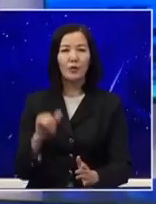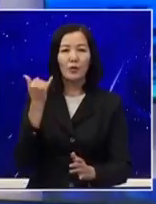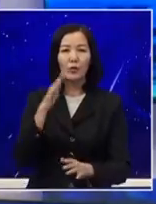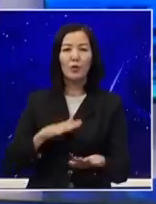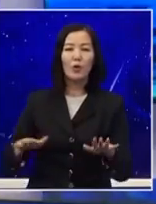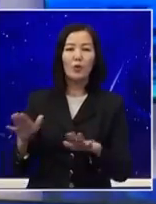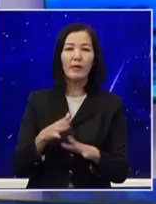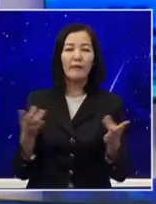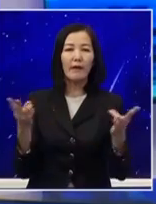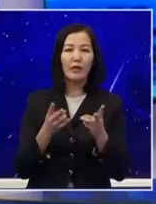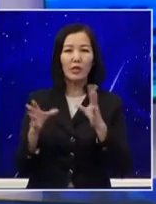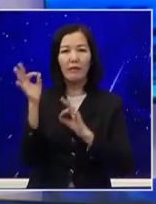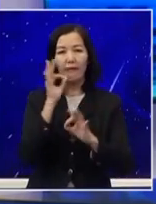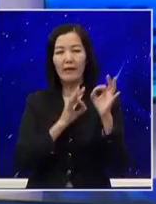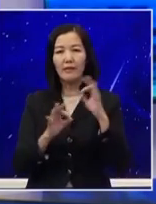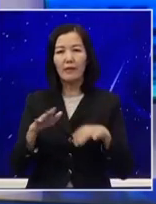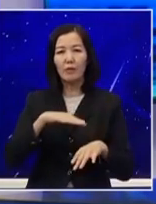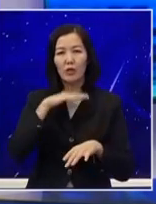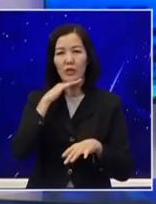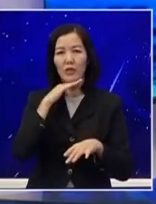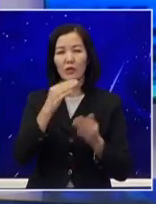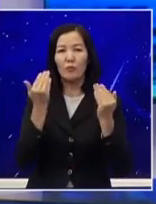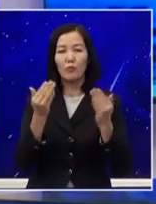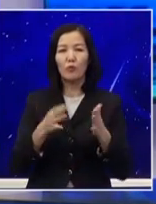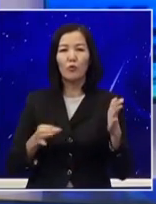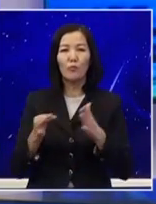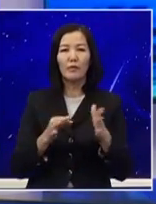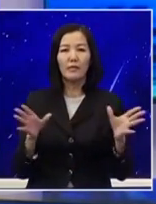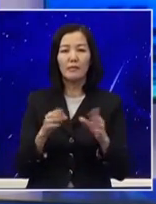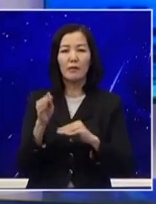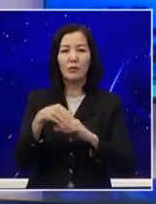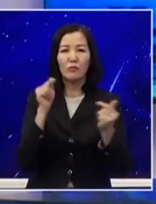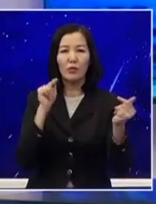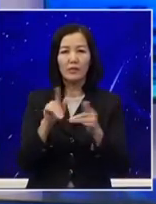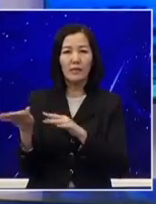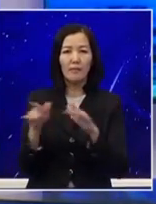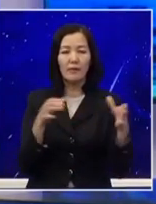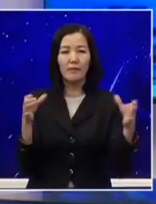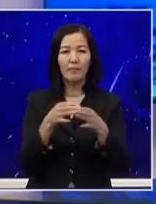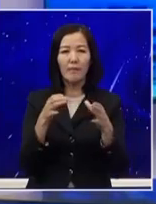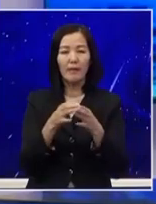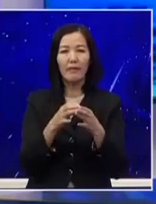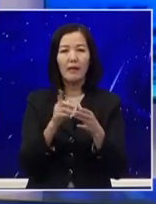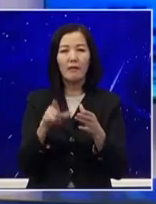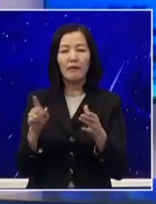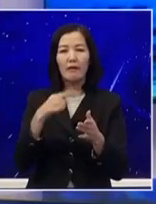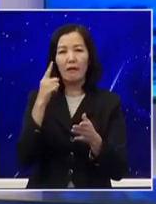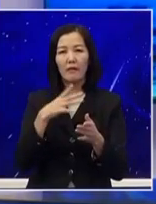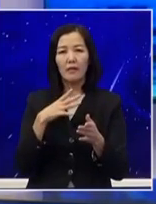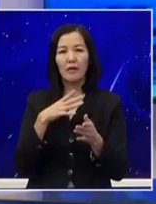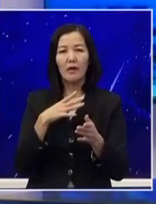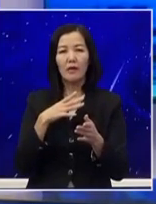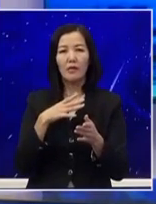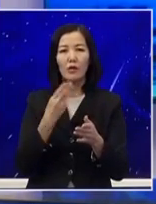Ұйғыр ауданында қажетті дәрі-дәрмек жеткілікті. Бұл туралы облыстық сыбайлас жемқорлыққа қарсы іс-қимыл департаменті мамандары айтты.